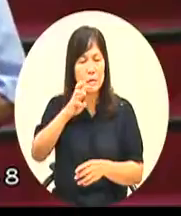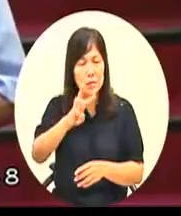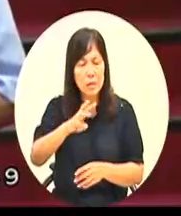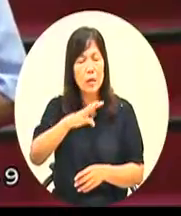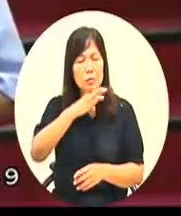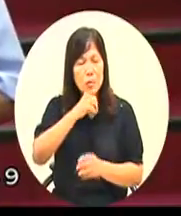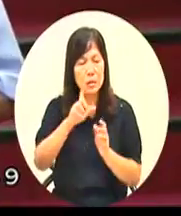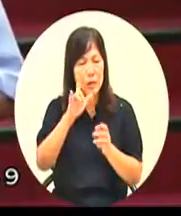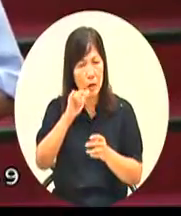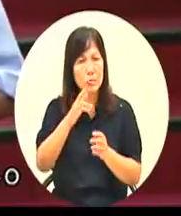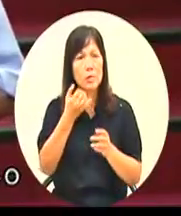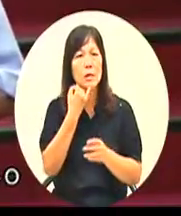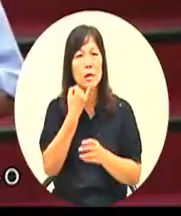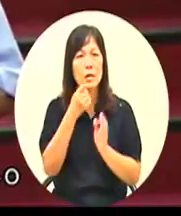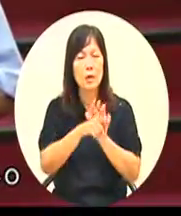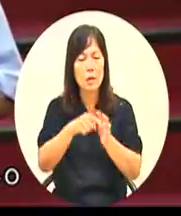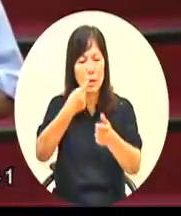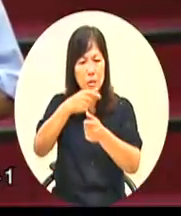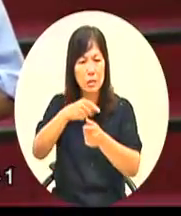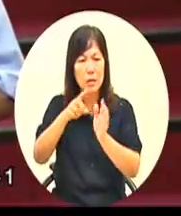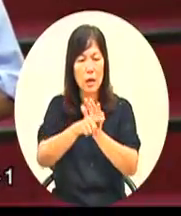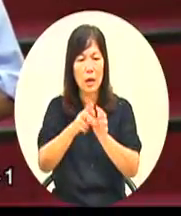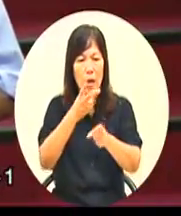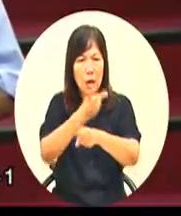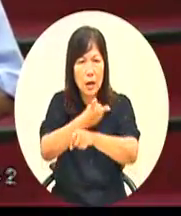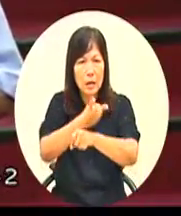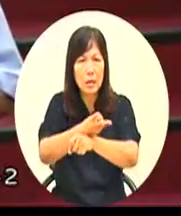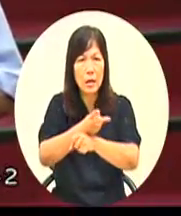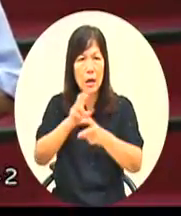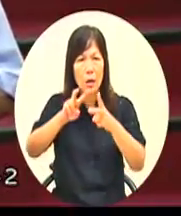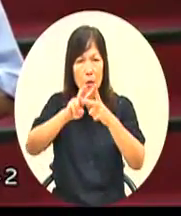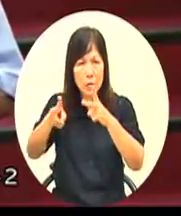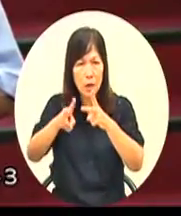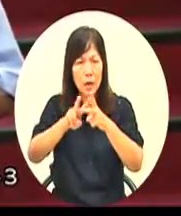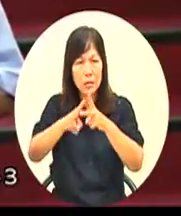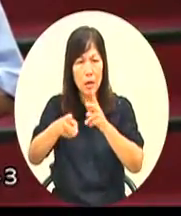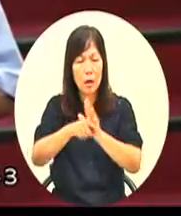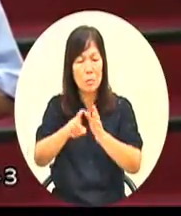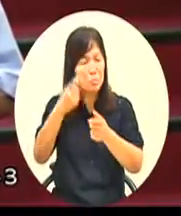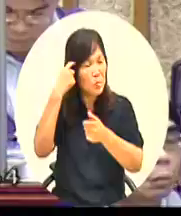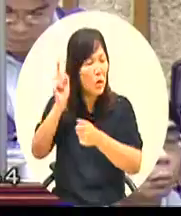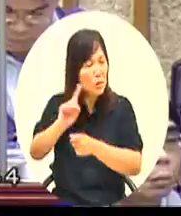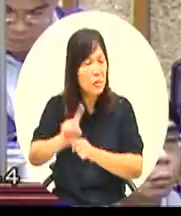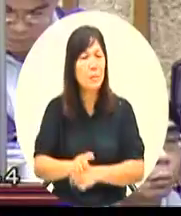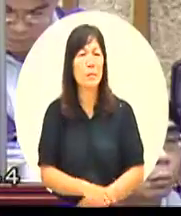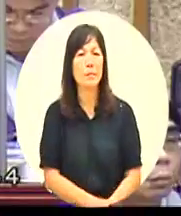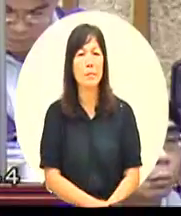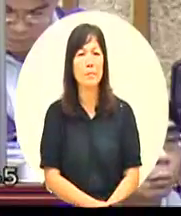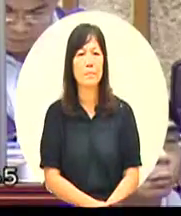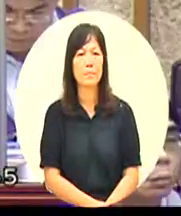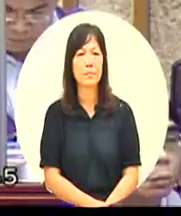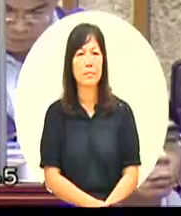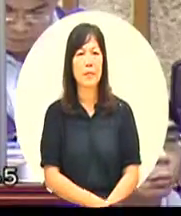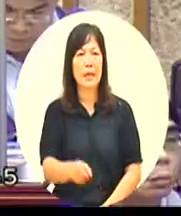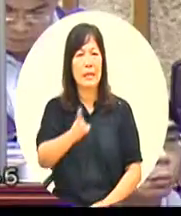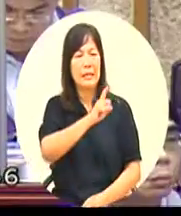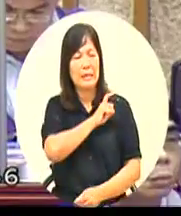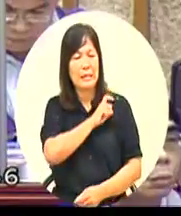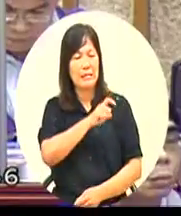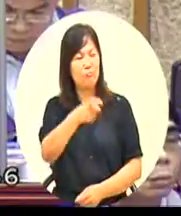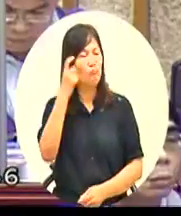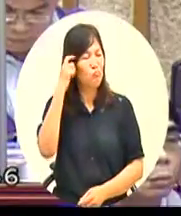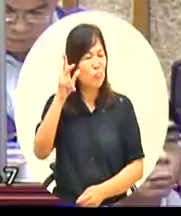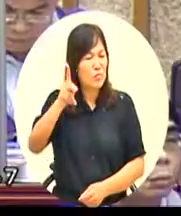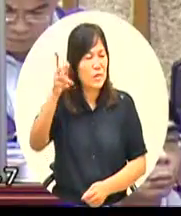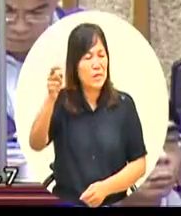了，你还在教2年级，你会怎么感想？来，科长，用你那个